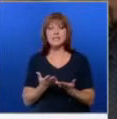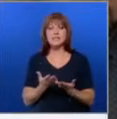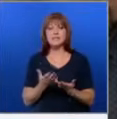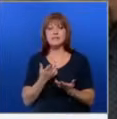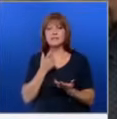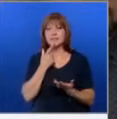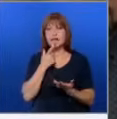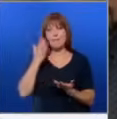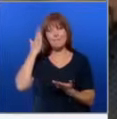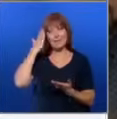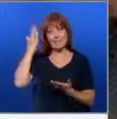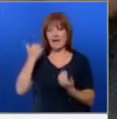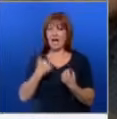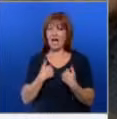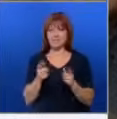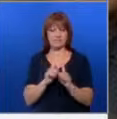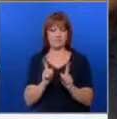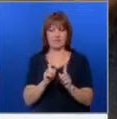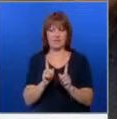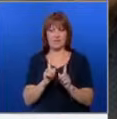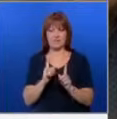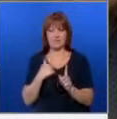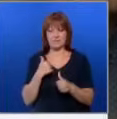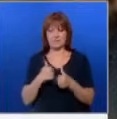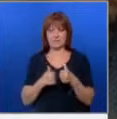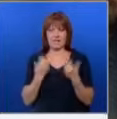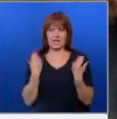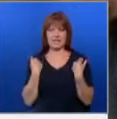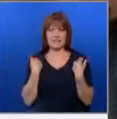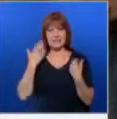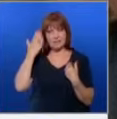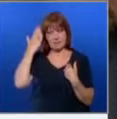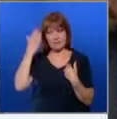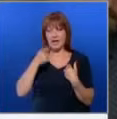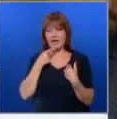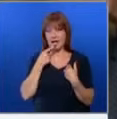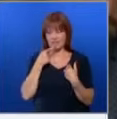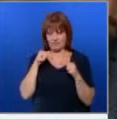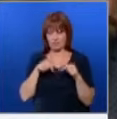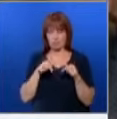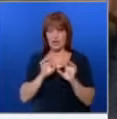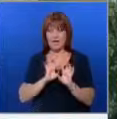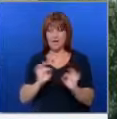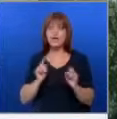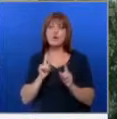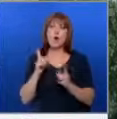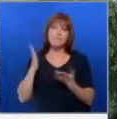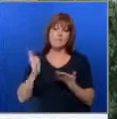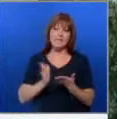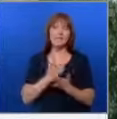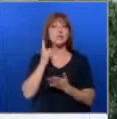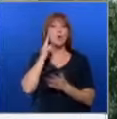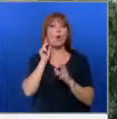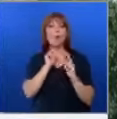с излъчен за премиер. Нали? Аз няма да бъда кандидат за премиер, това го заявявам тук, за да е ясно, но нека първо да мина тези консултации. Всеки